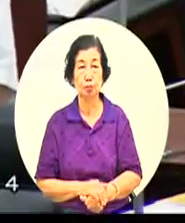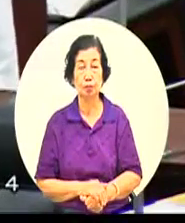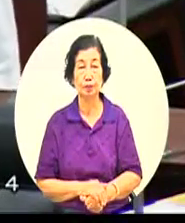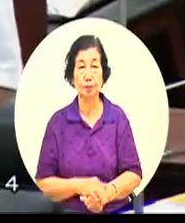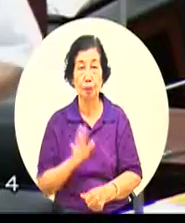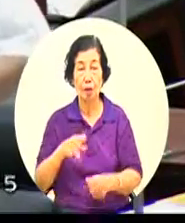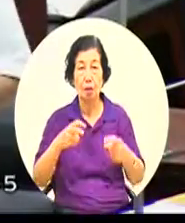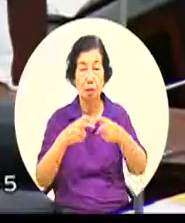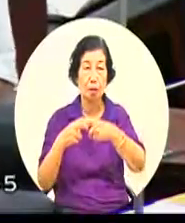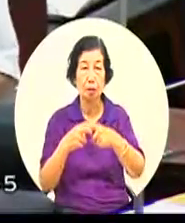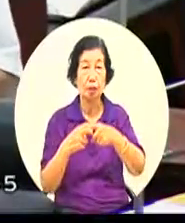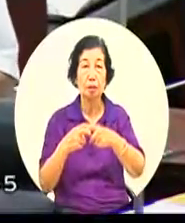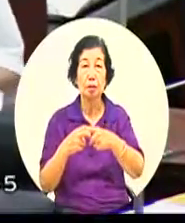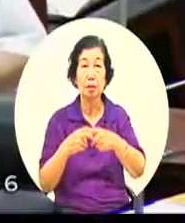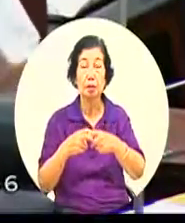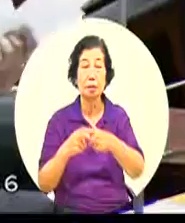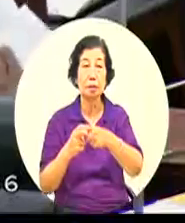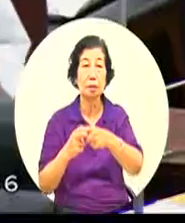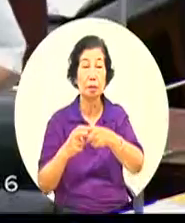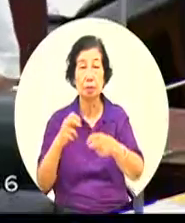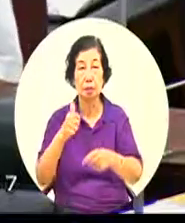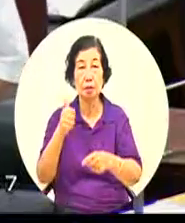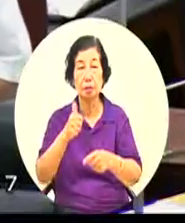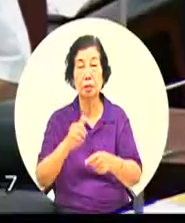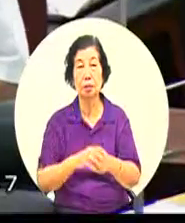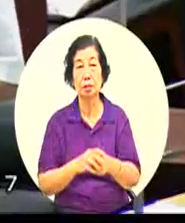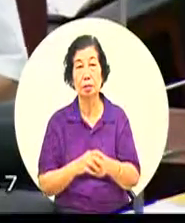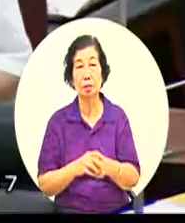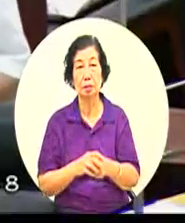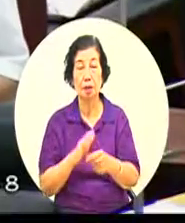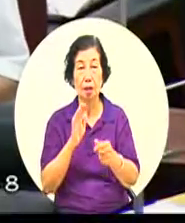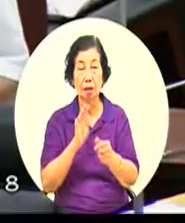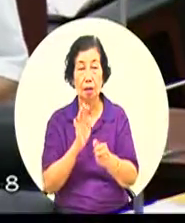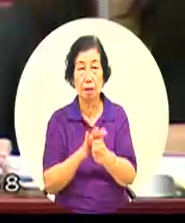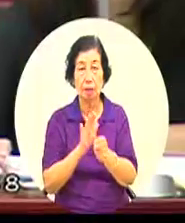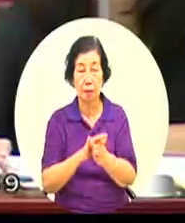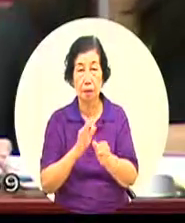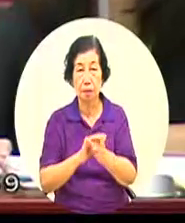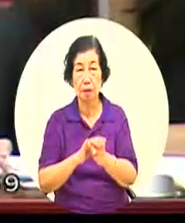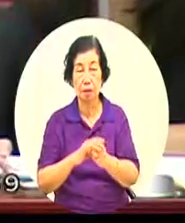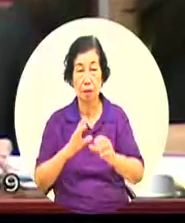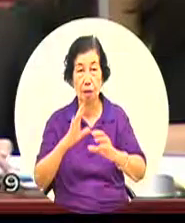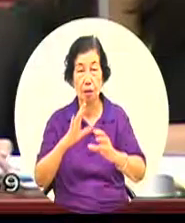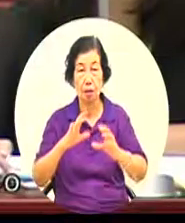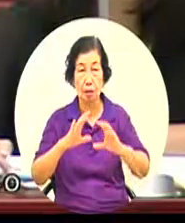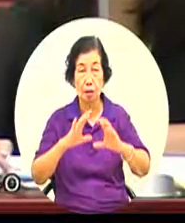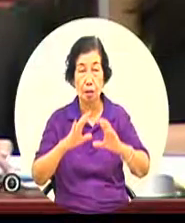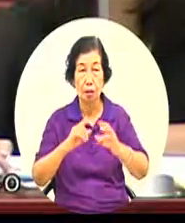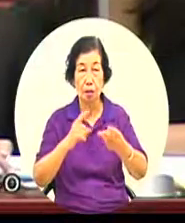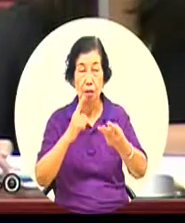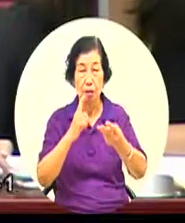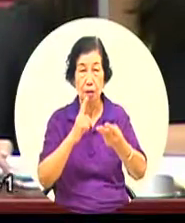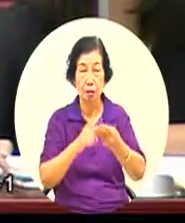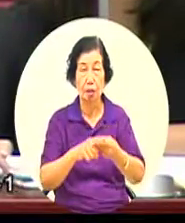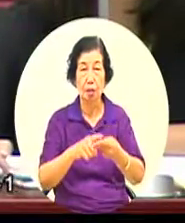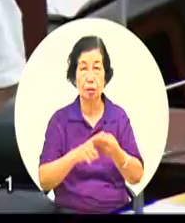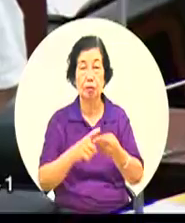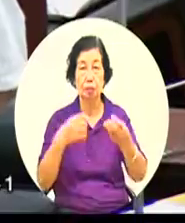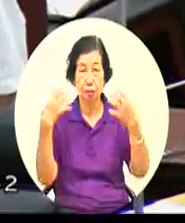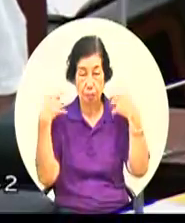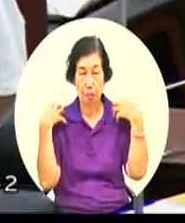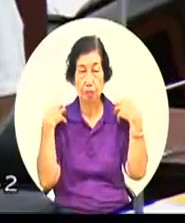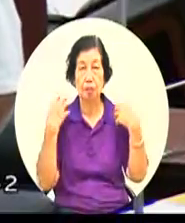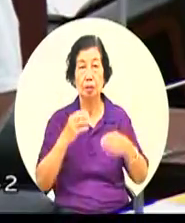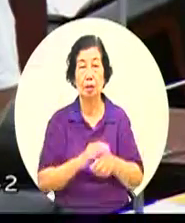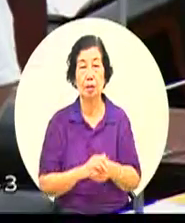奇去啦，伊个像一个女孩子也去上诶嘛，是不是？ 他是主管科的主管。 哦，我唔知啦，因为我